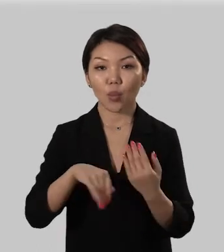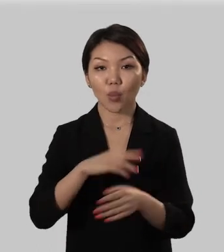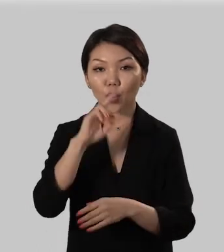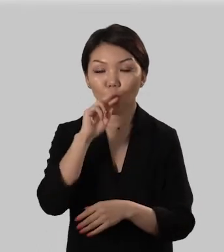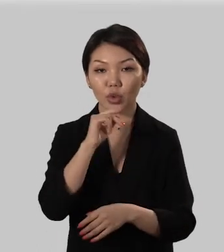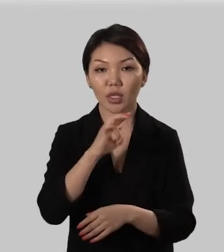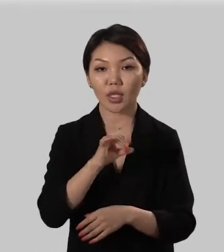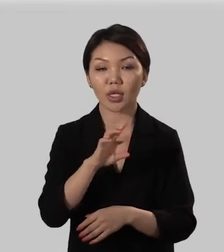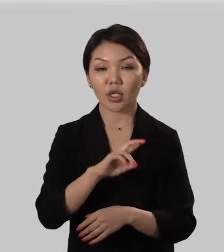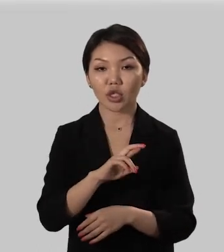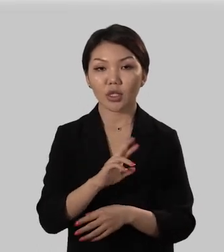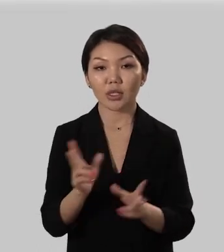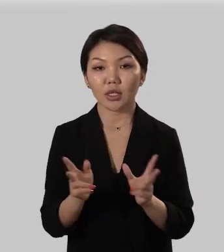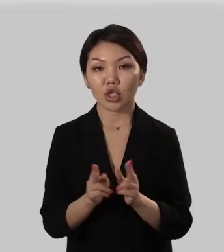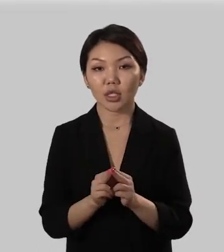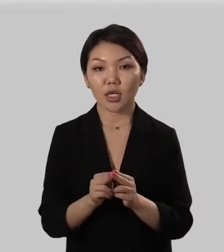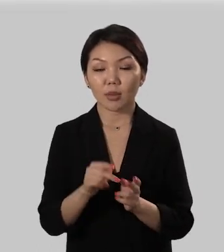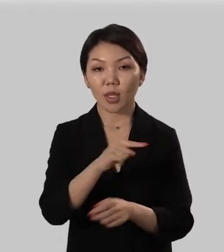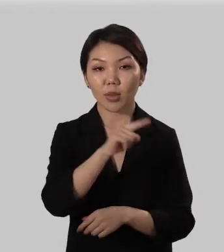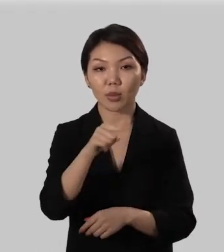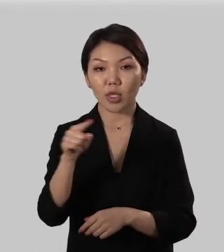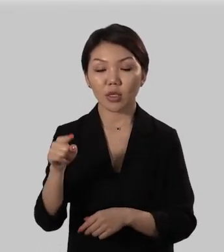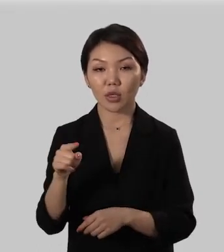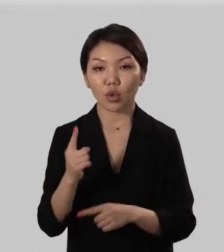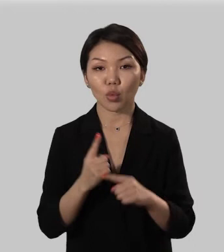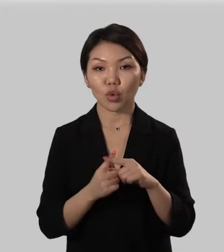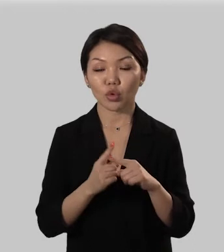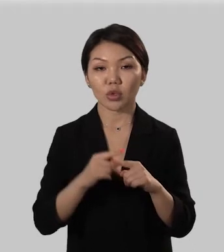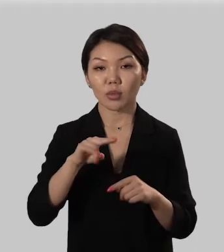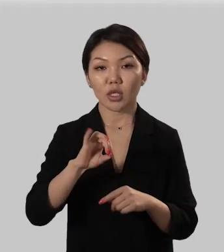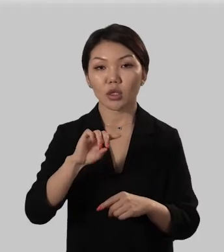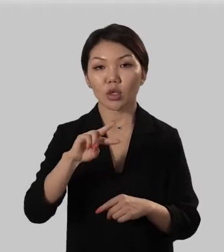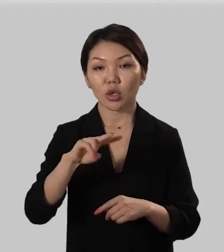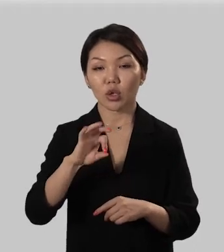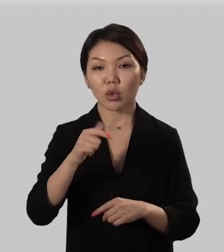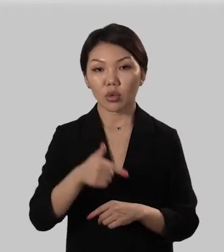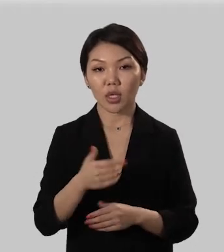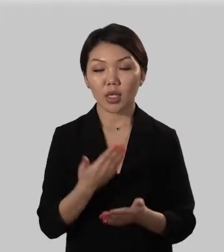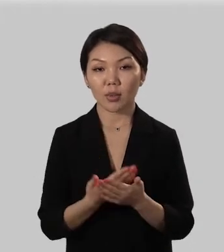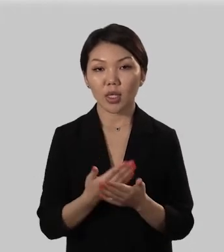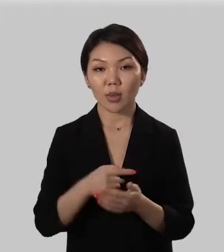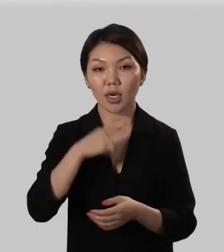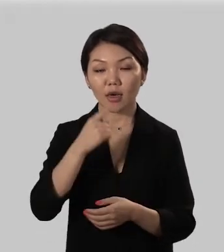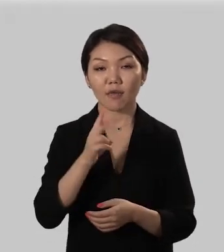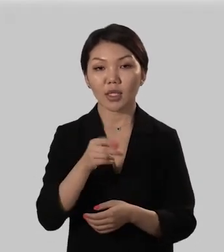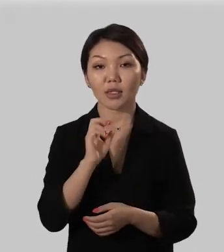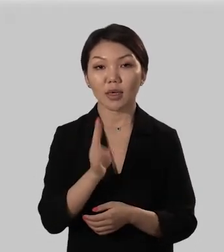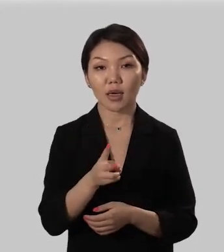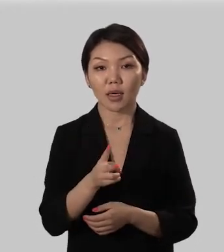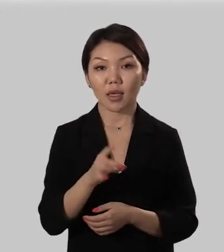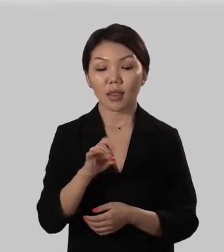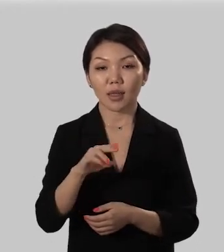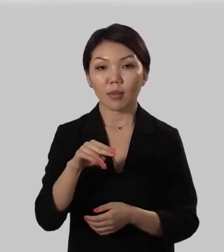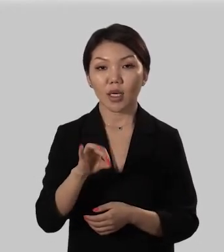наречие с сочетанием имени прилагательного с предлогом например говорить как напрямую